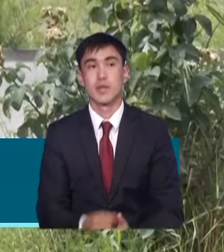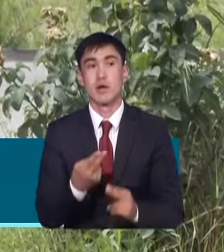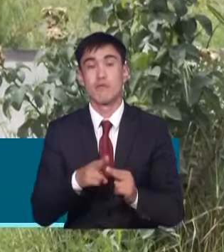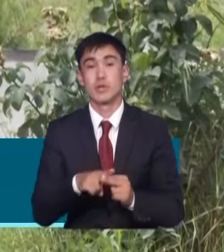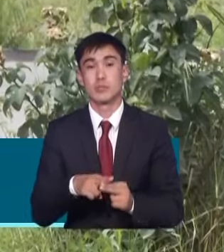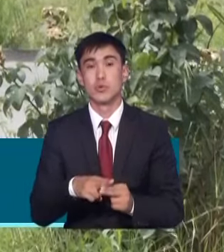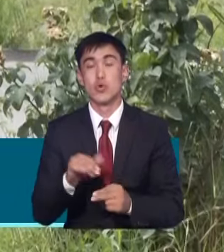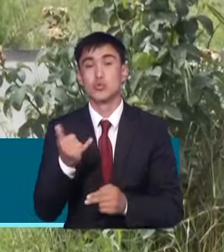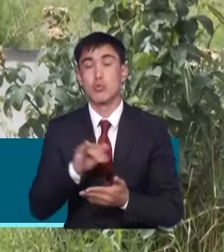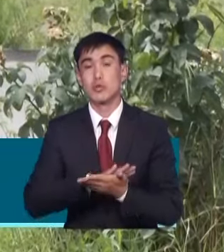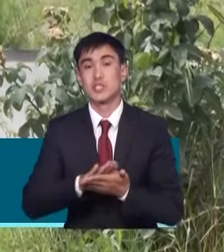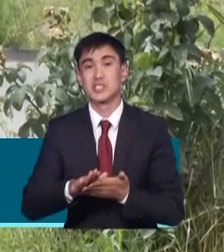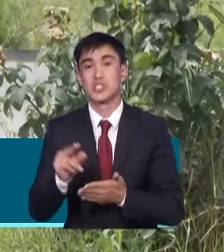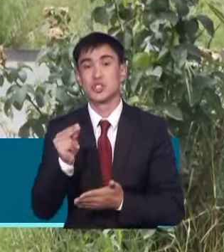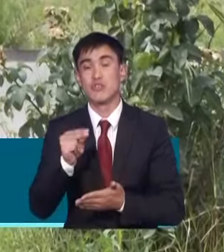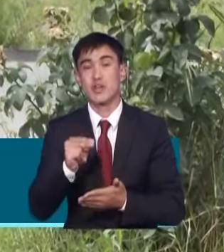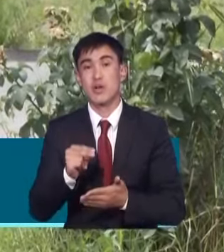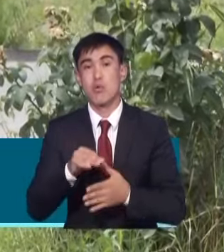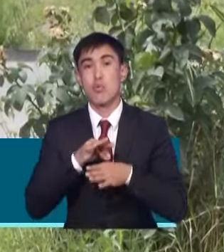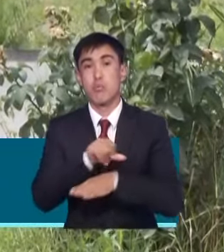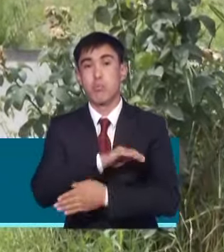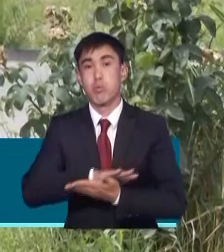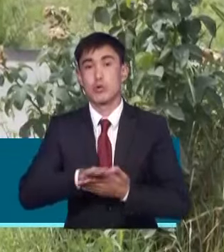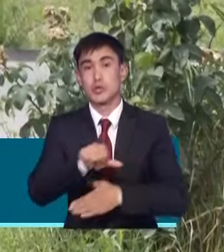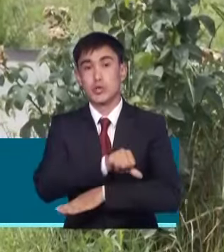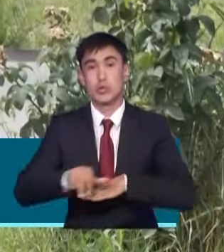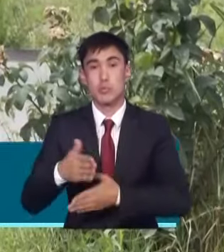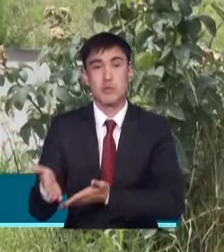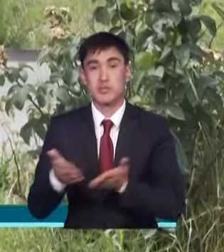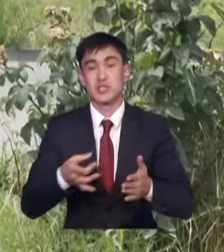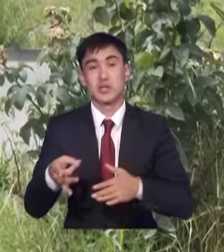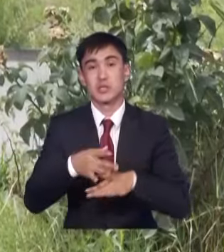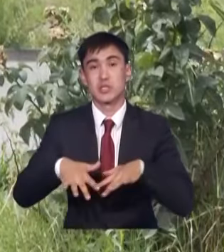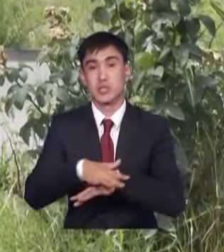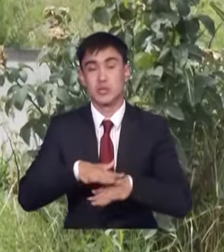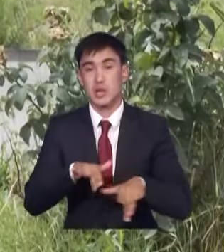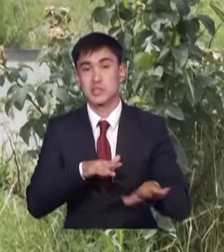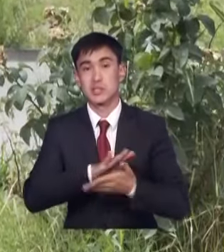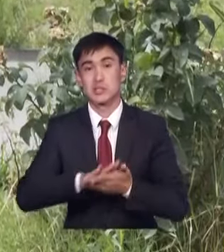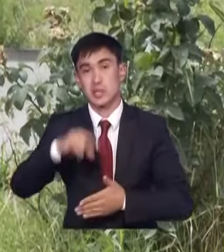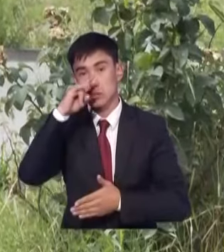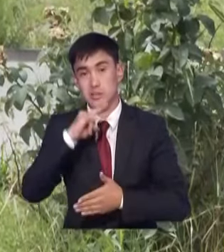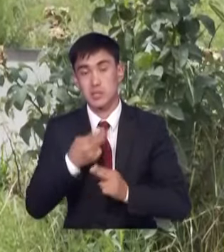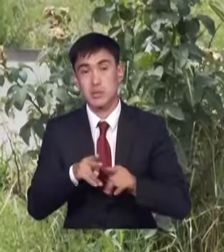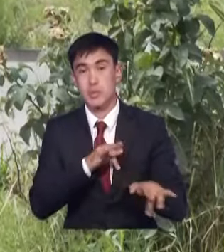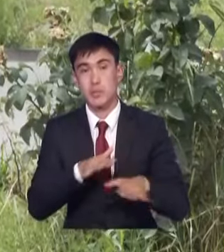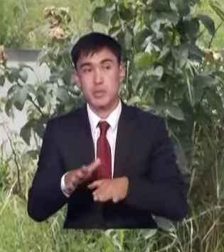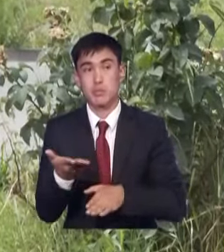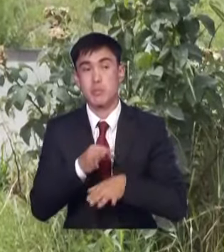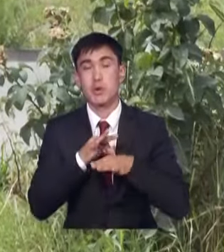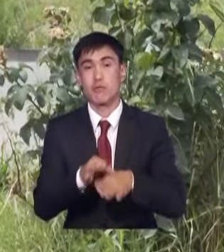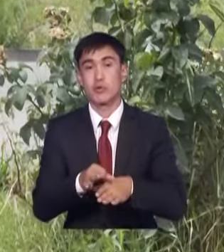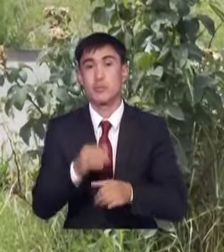субботника званием чистый четверг к уборке территории привлечены жители всего района в рамках акции таза Казахстан это мероприятие мы